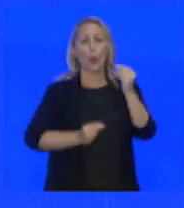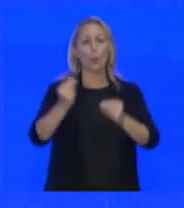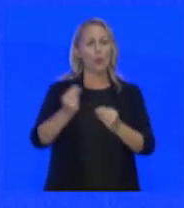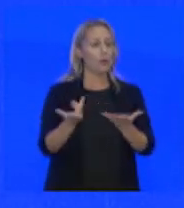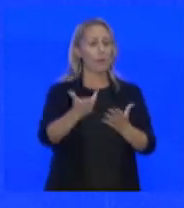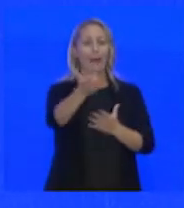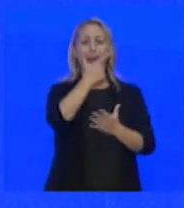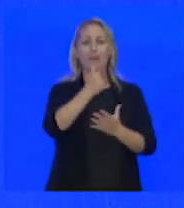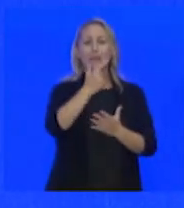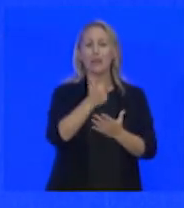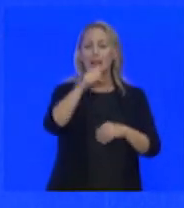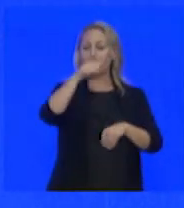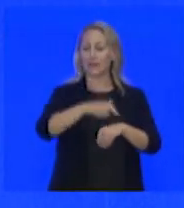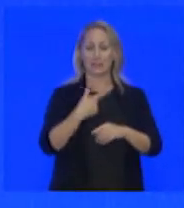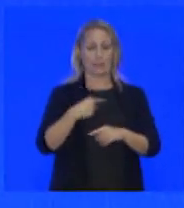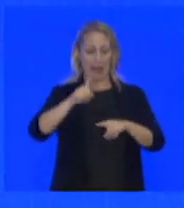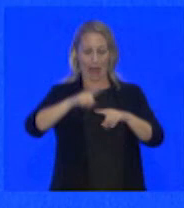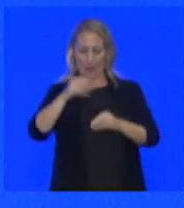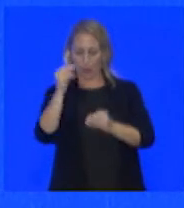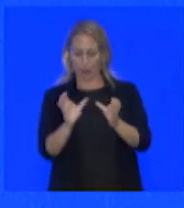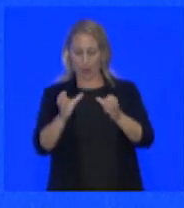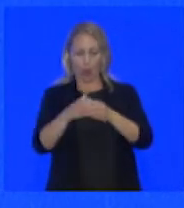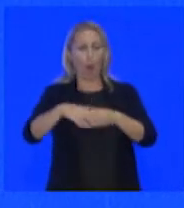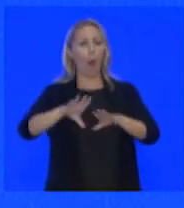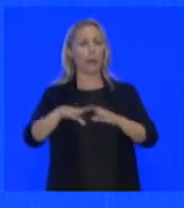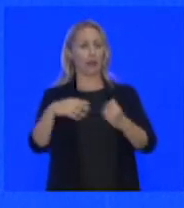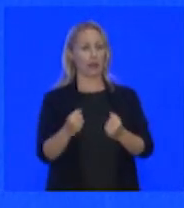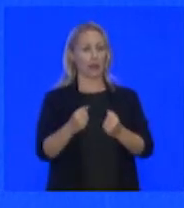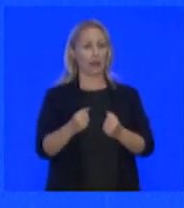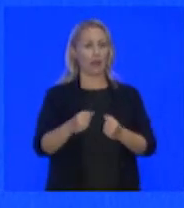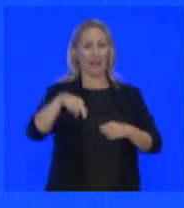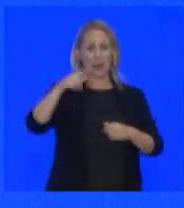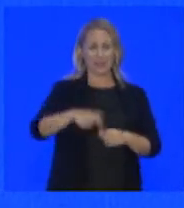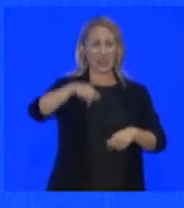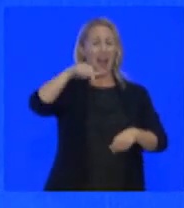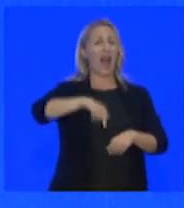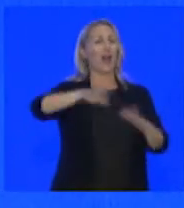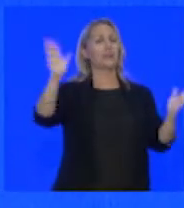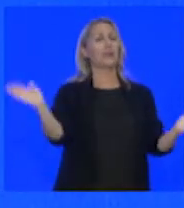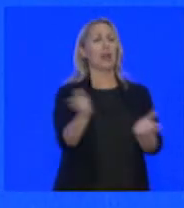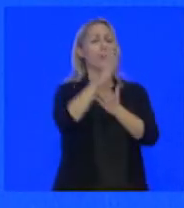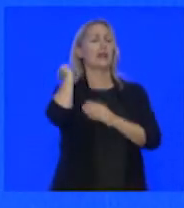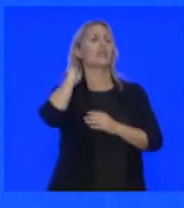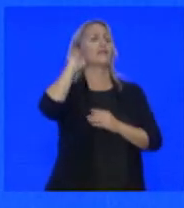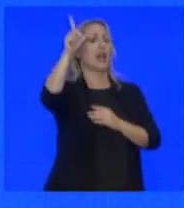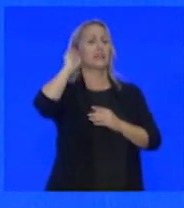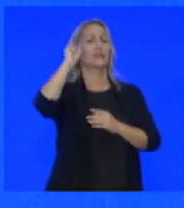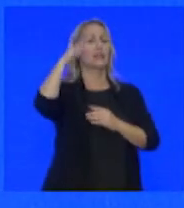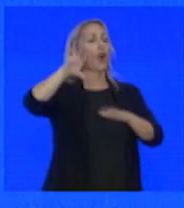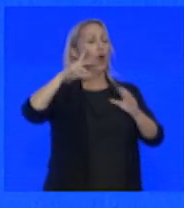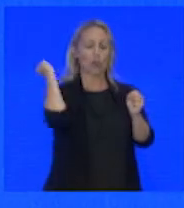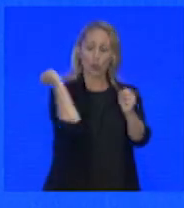ευκαιρίες της κοινής αμυντικής πολιτικής. Ούτε νταούλια, ούτε ζουρνάδες. Μόνο σκληρή